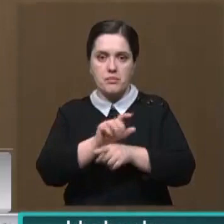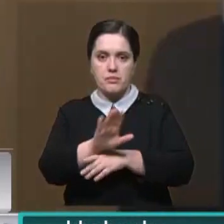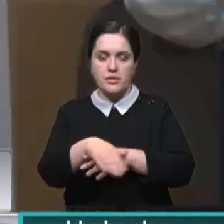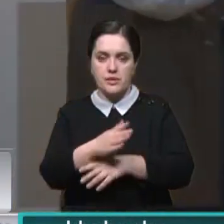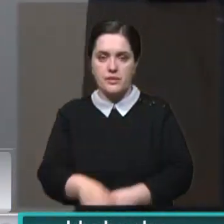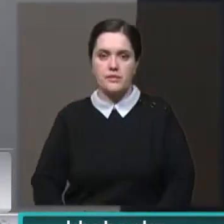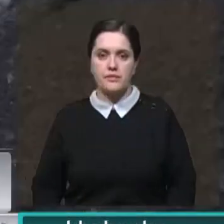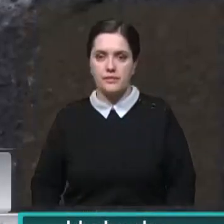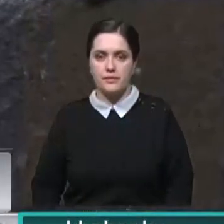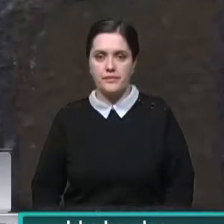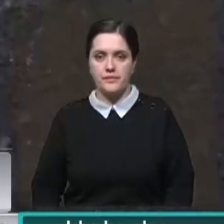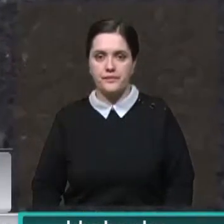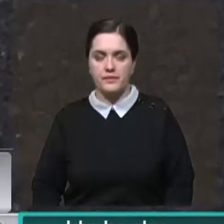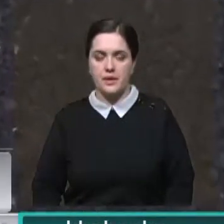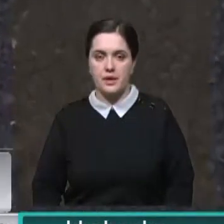непредусмотрительности